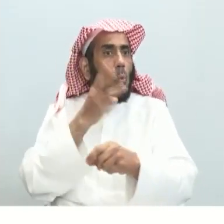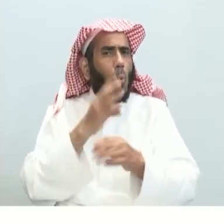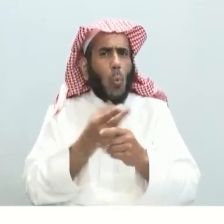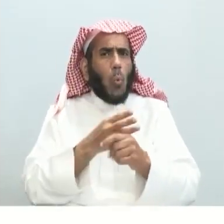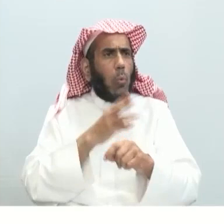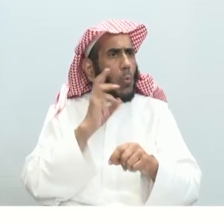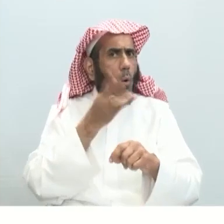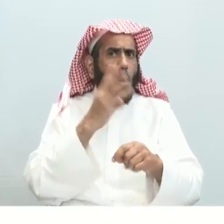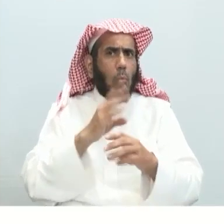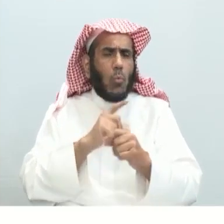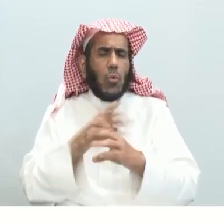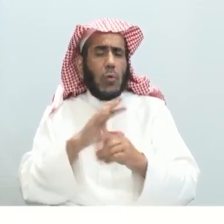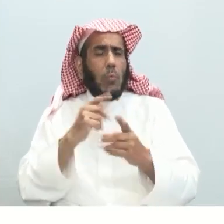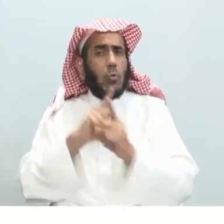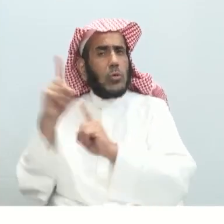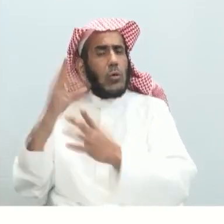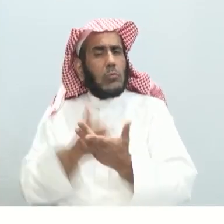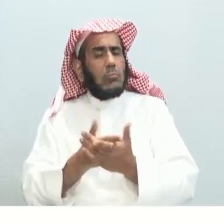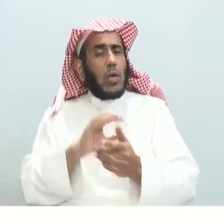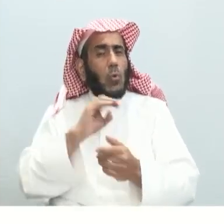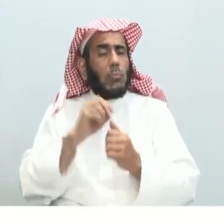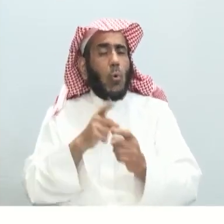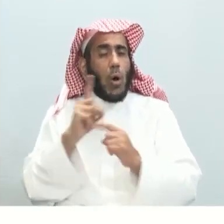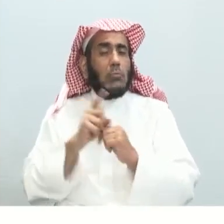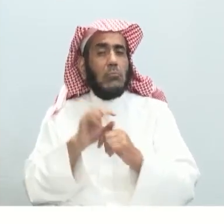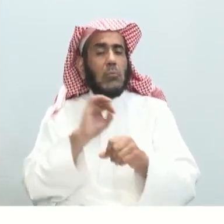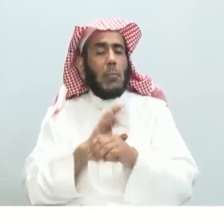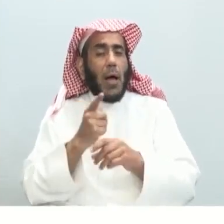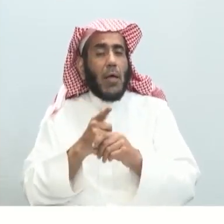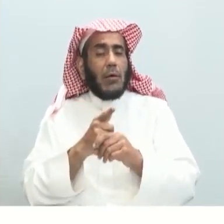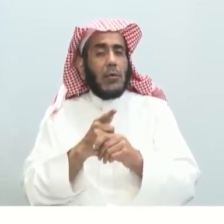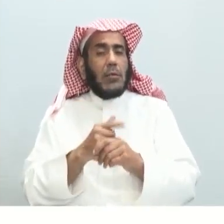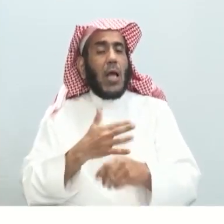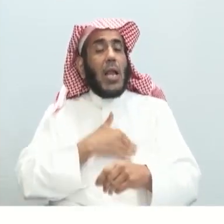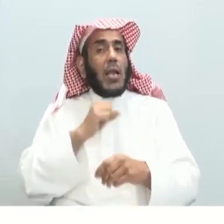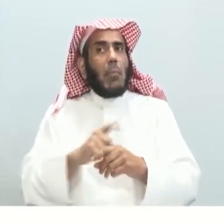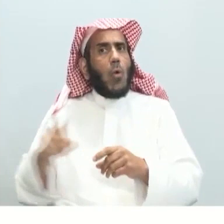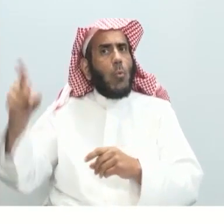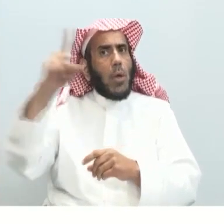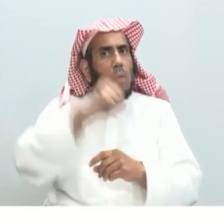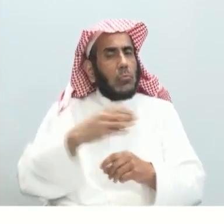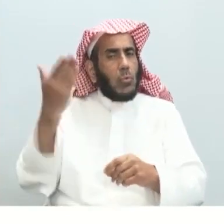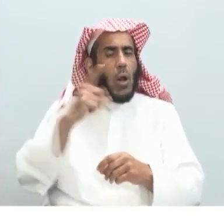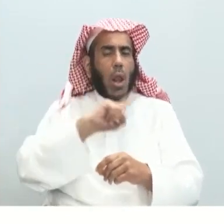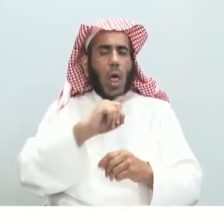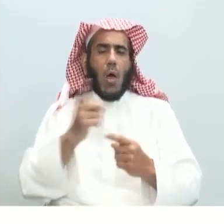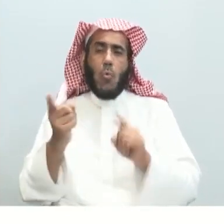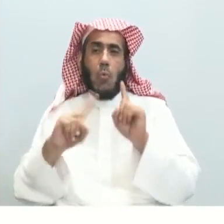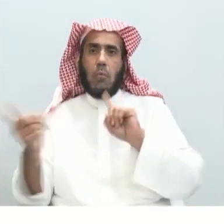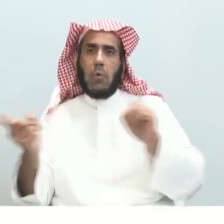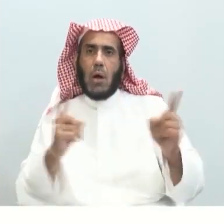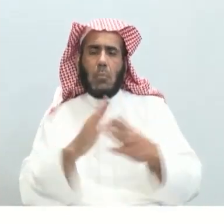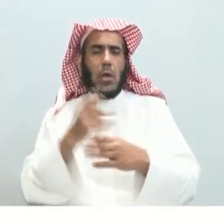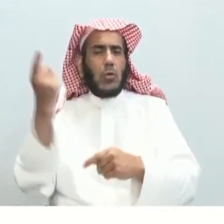جميعا تجاه هؤلاء الرسل الجواب هو ماذا الايمان بهم جميعا لا نفرق بين